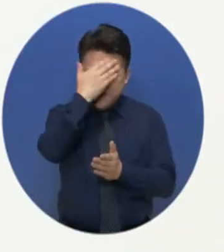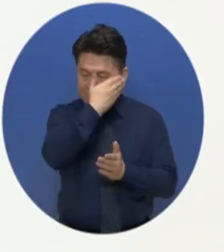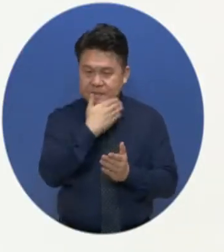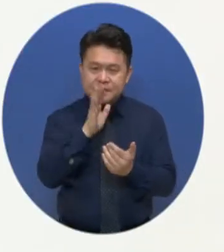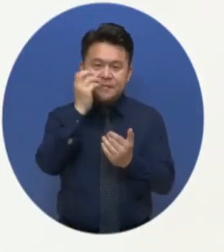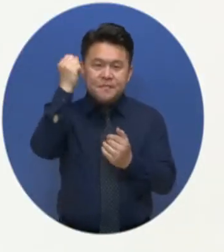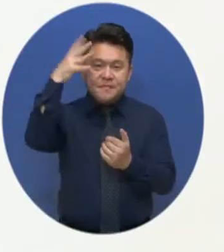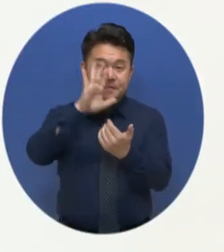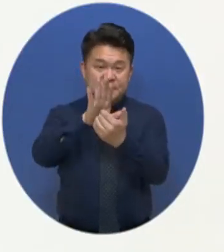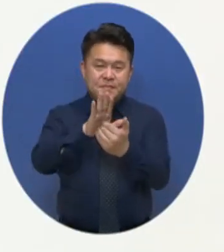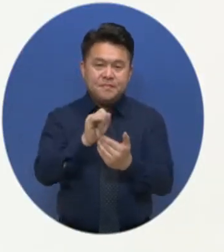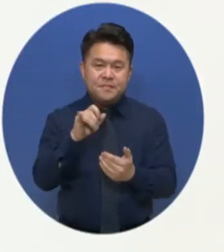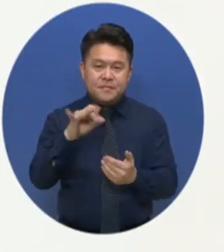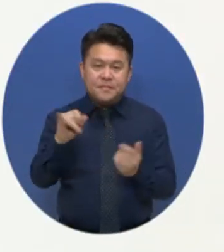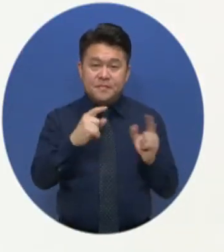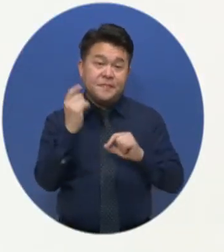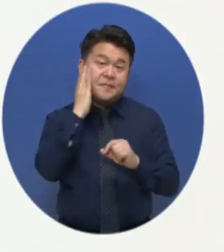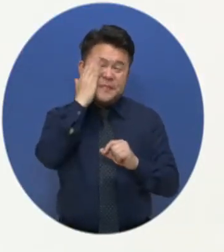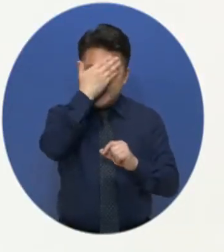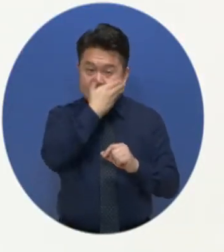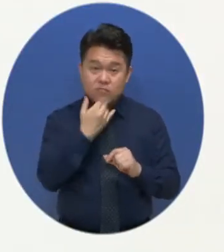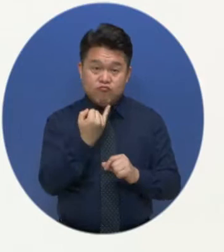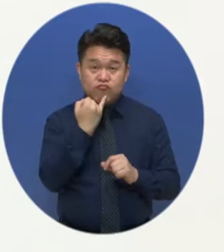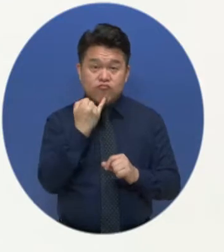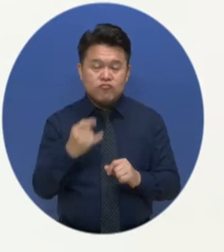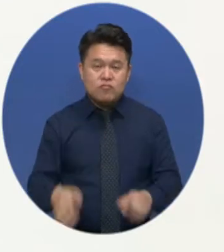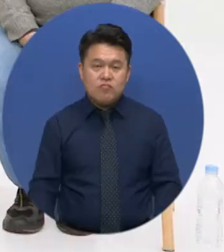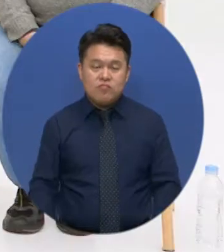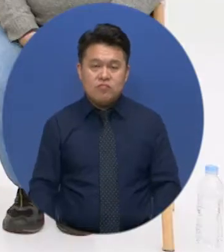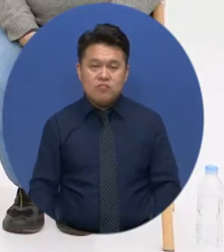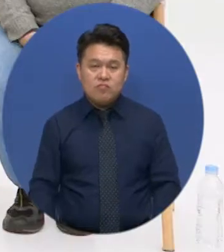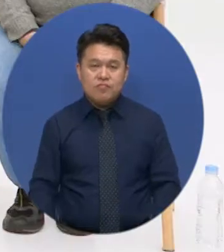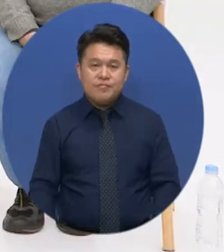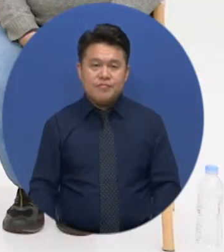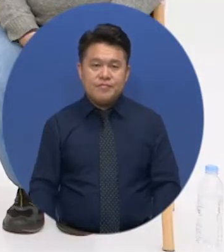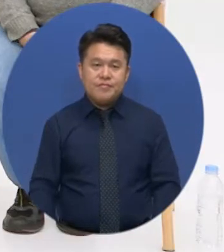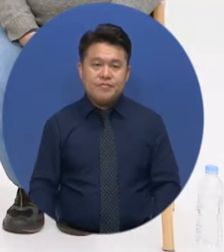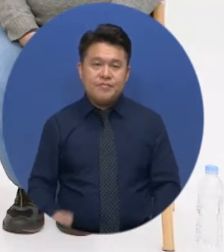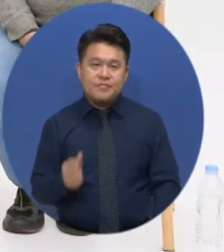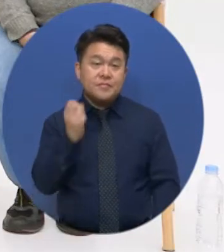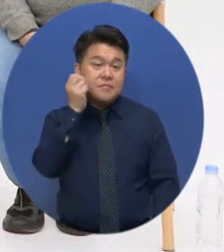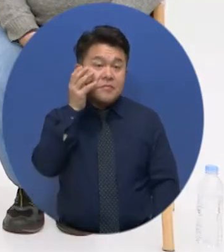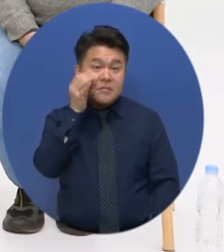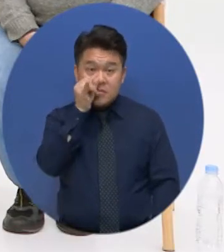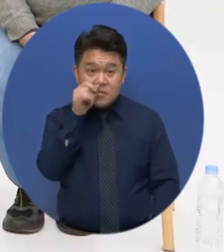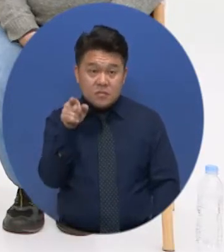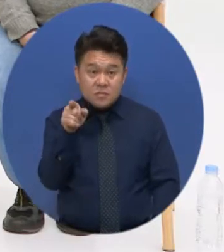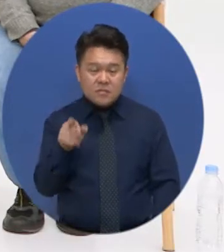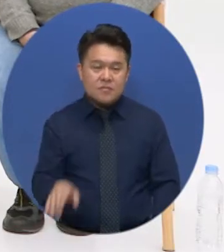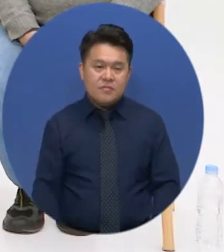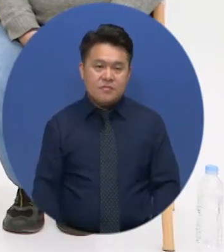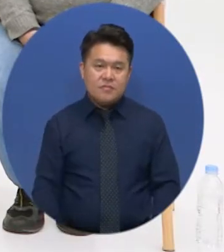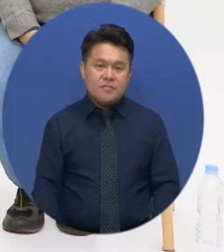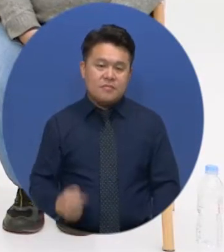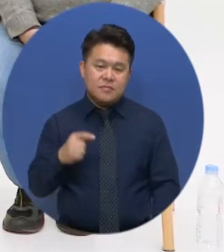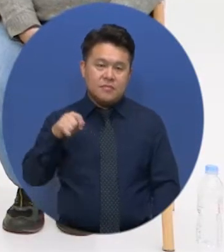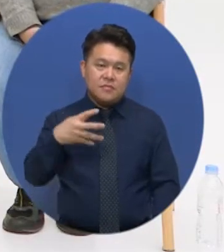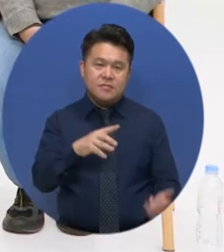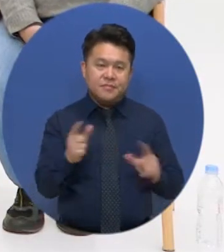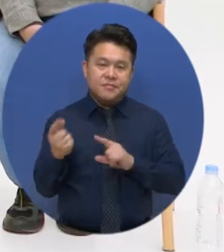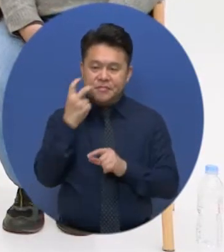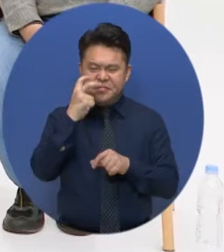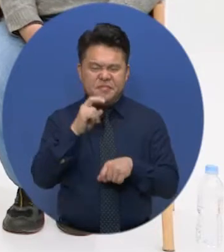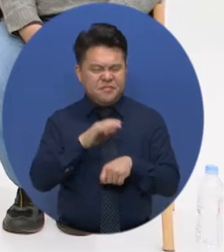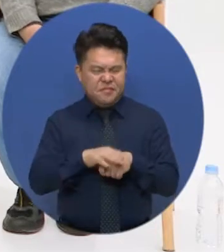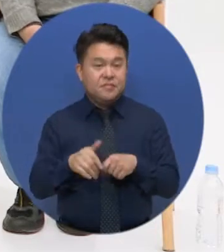뭐 비비크림이나 이런 파운데이션을 남자용 파운데이션 이런 걸 바르셔도 약간 뜨시는 분들 계시잖아요. 그게 각질 관리 이런 게 좀 잘 안